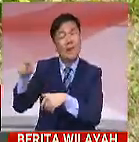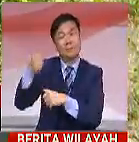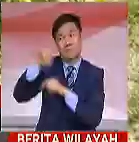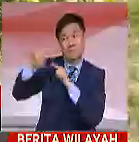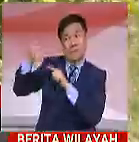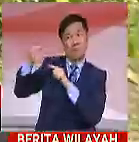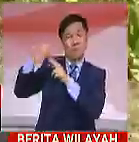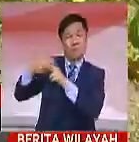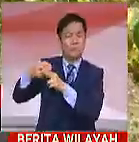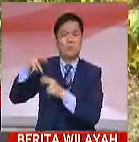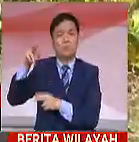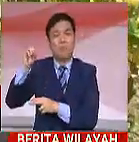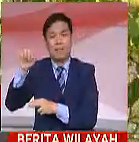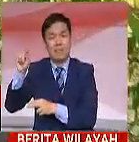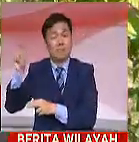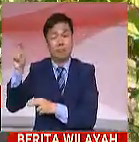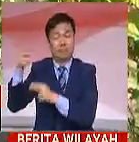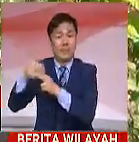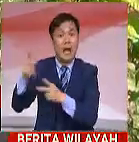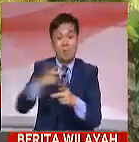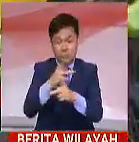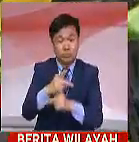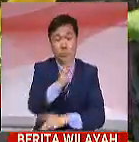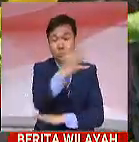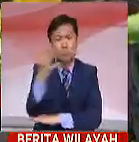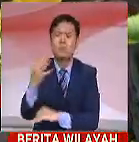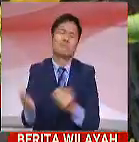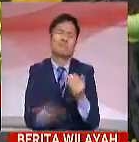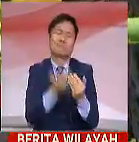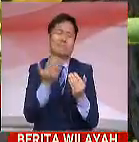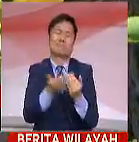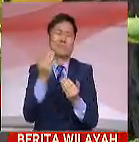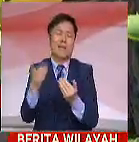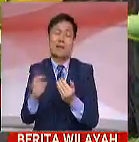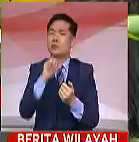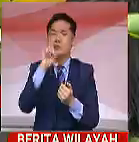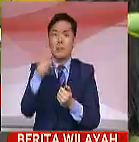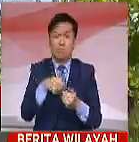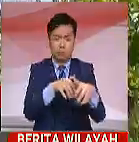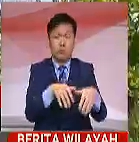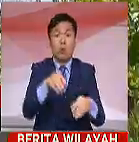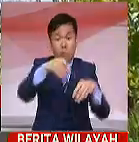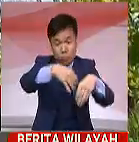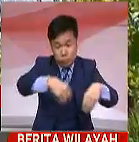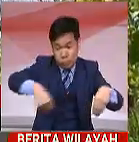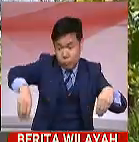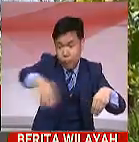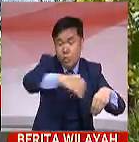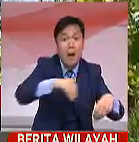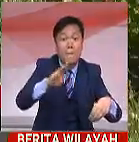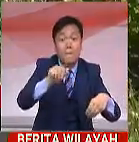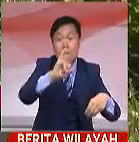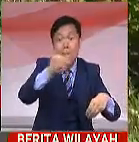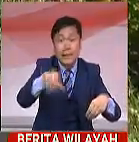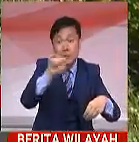Isa pula berkata, penanaman dan penjagaan pokok janggus amat mudah. Tiada pembajaan khusus dan sistem pengairan